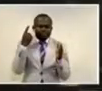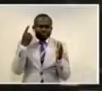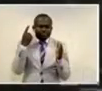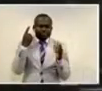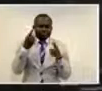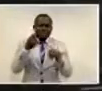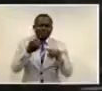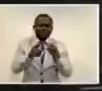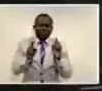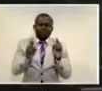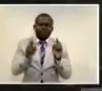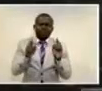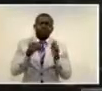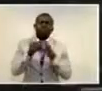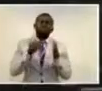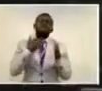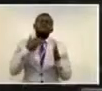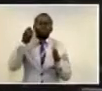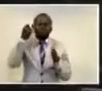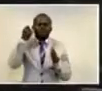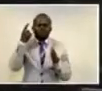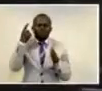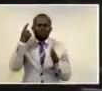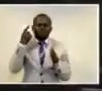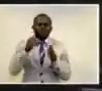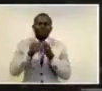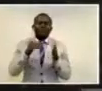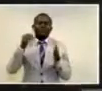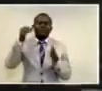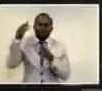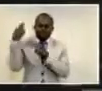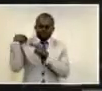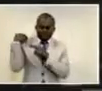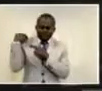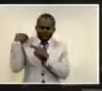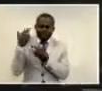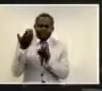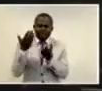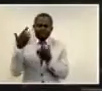ikibazo se cyo mbanza no kumva kindi abo nshaka kubanza kumva n'ababishinzwe